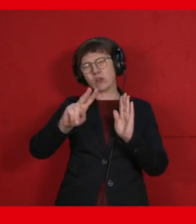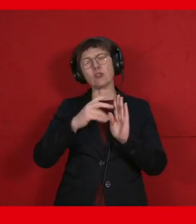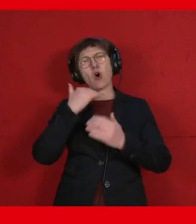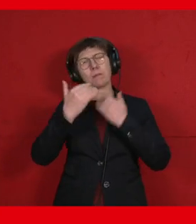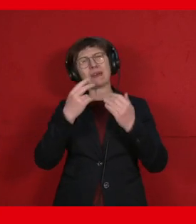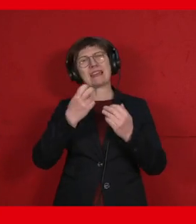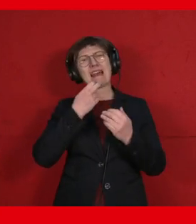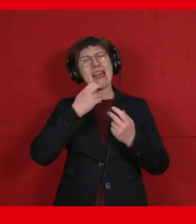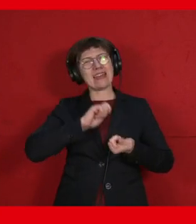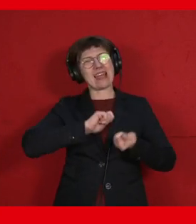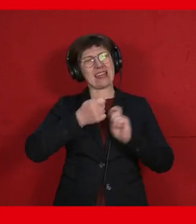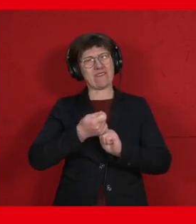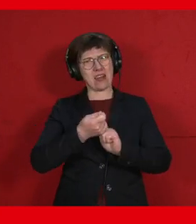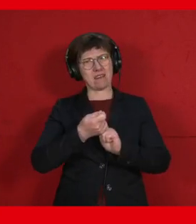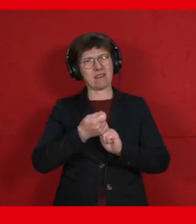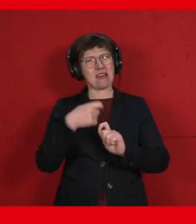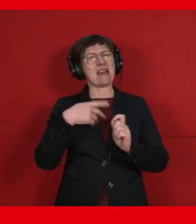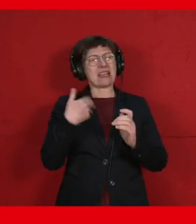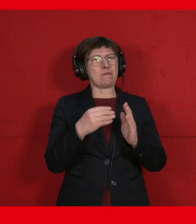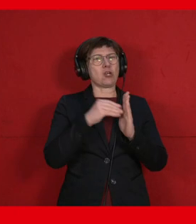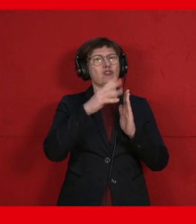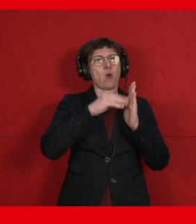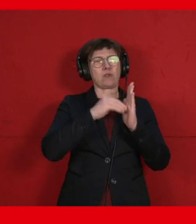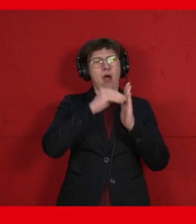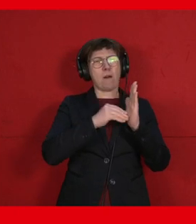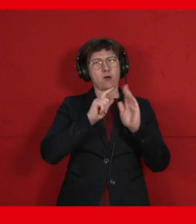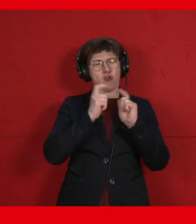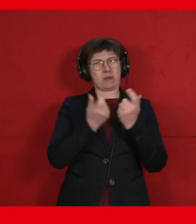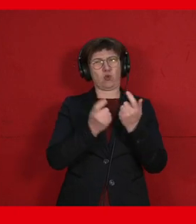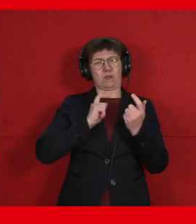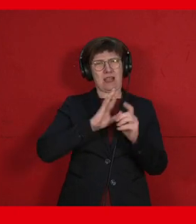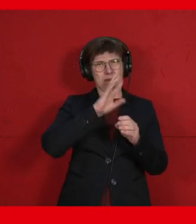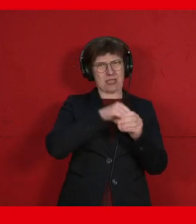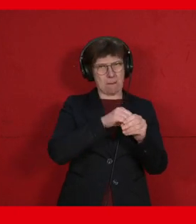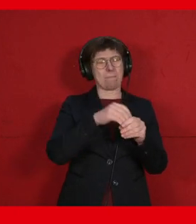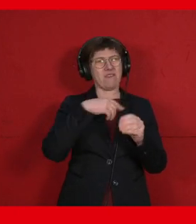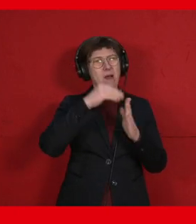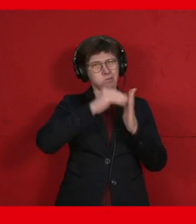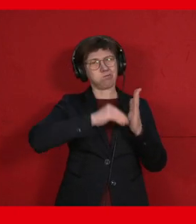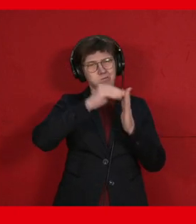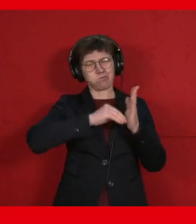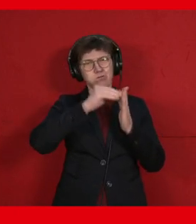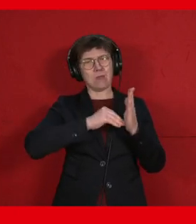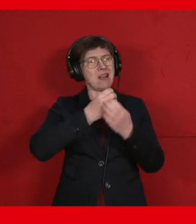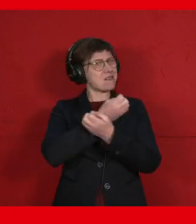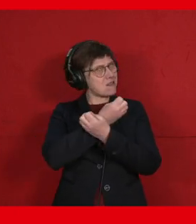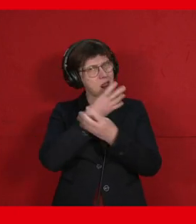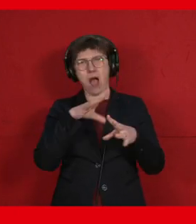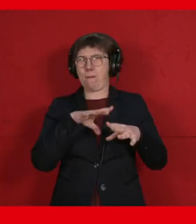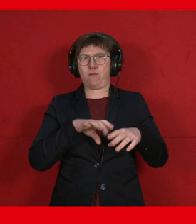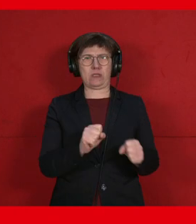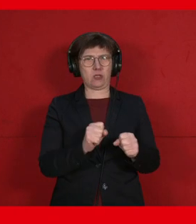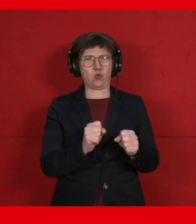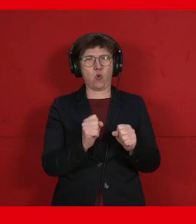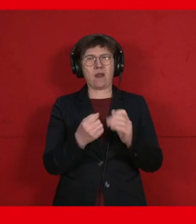Energiewende veröffentlicht worden. Da gibt es auch immer eine Stellungnahme. In der Kommission bin ich auch Mitglied. Und wir haben uns da auch sehr klar positioniert, dass